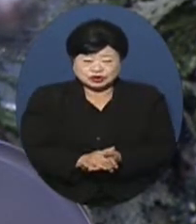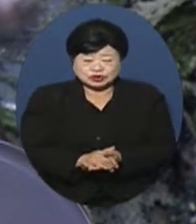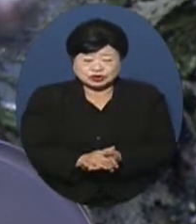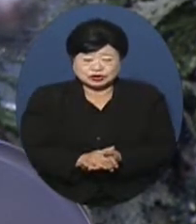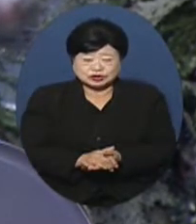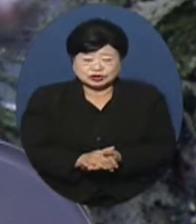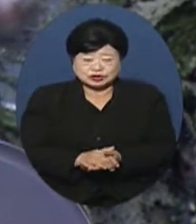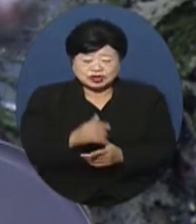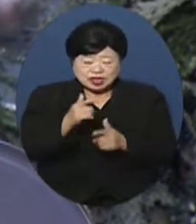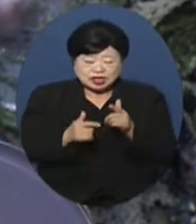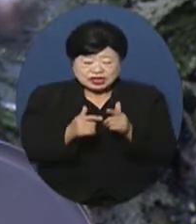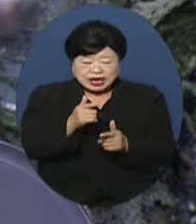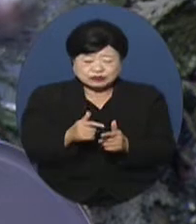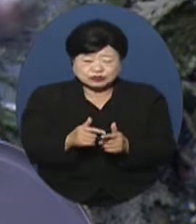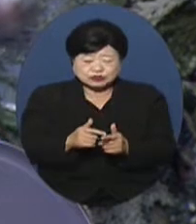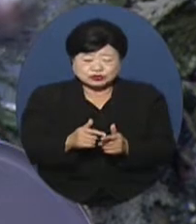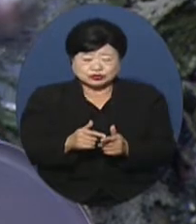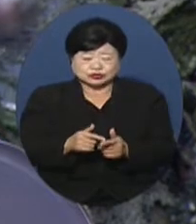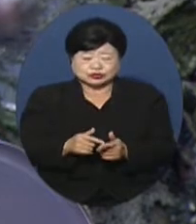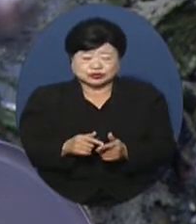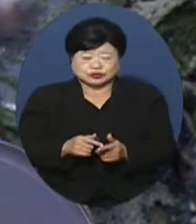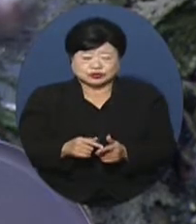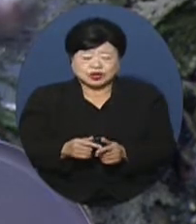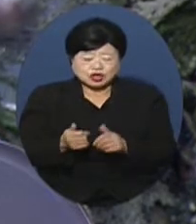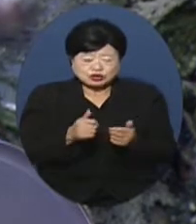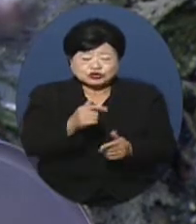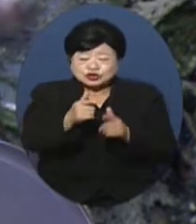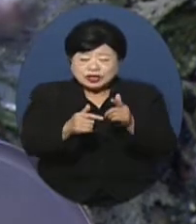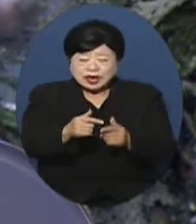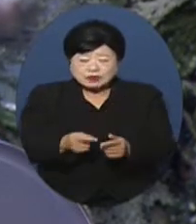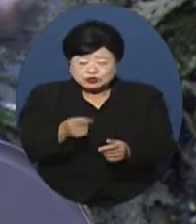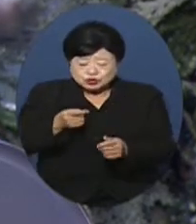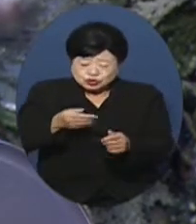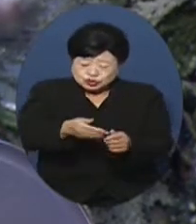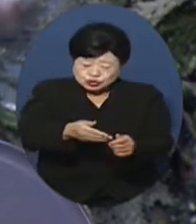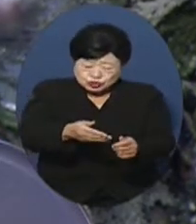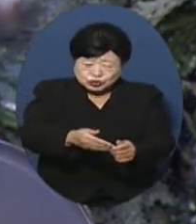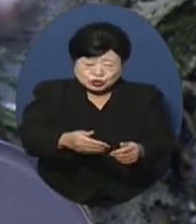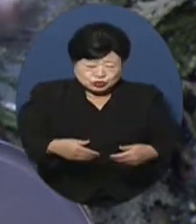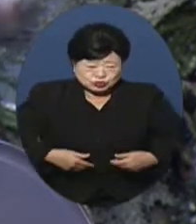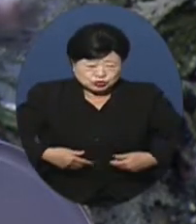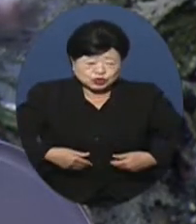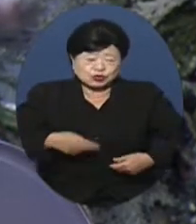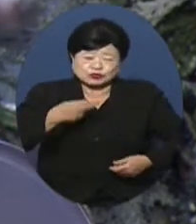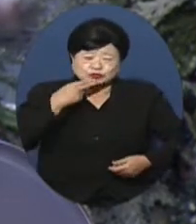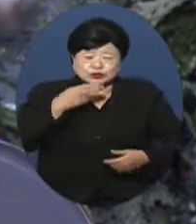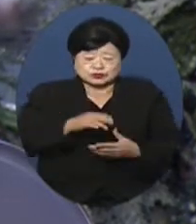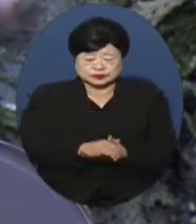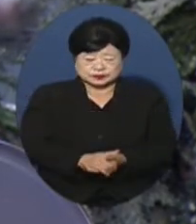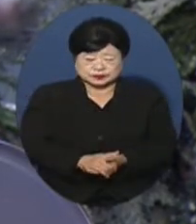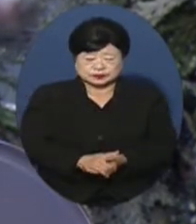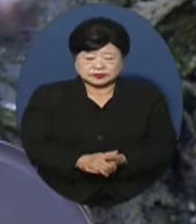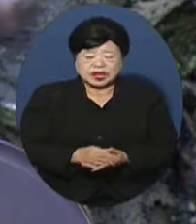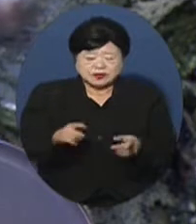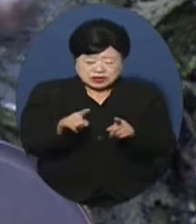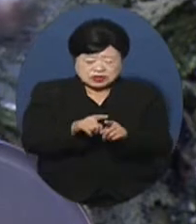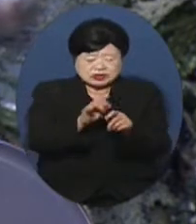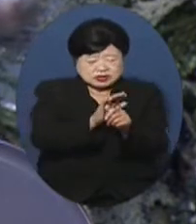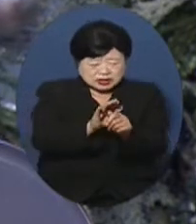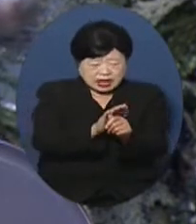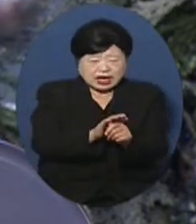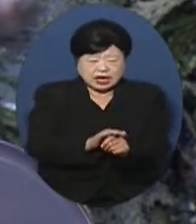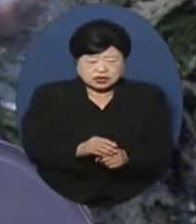아무런 은 문 주심 수필을 죽어서 증설 달려야